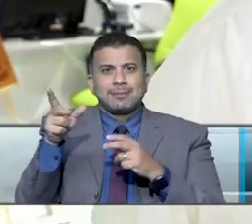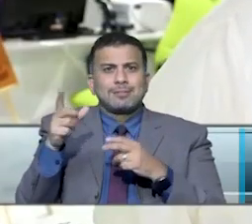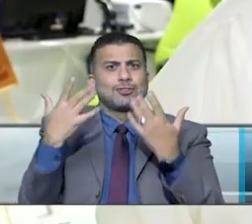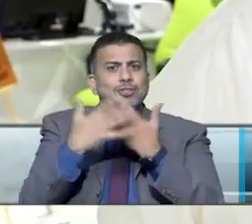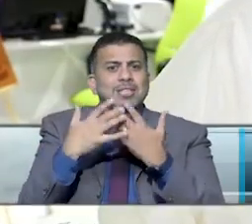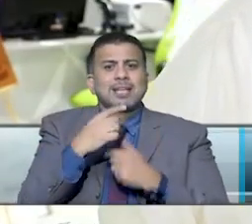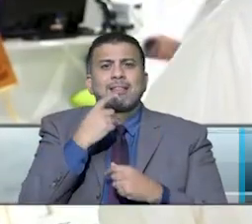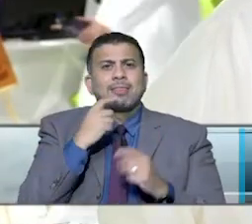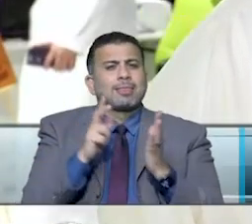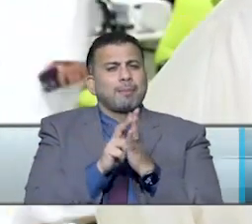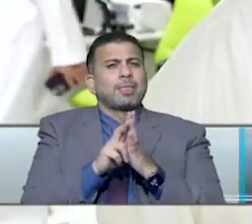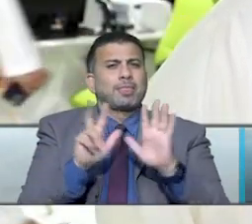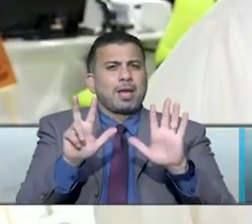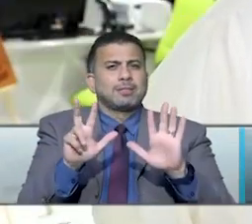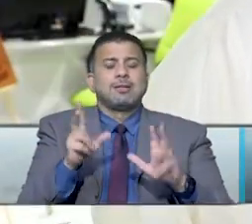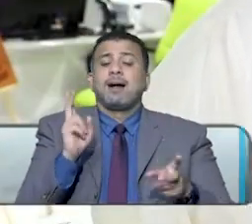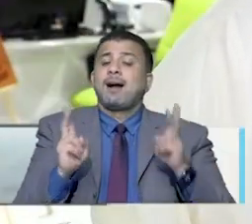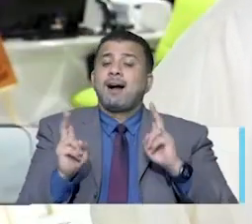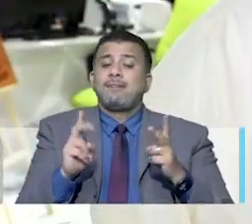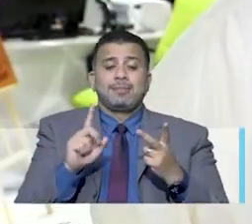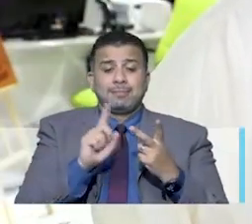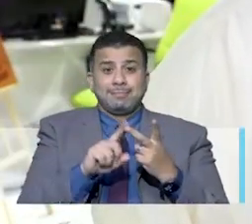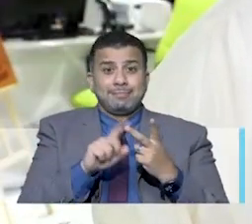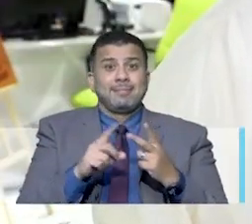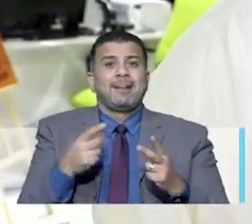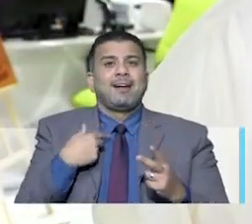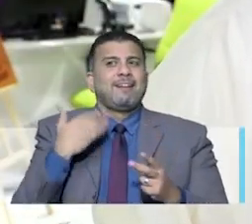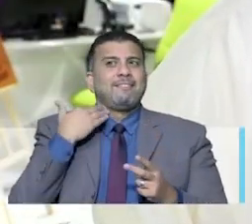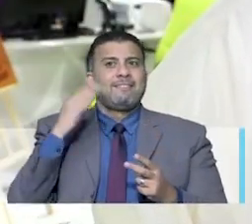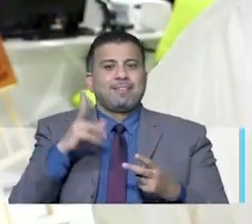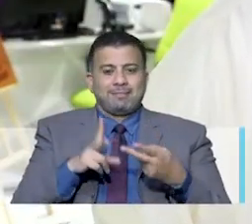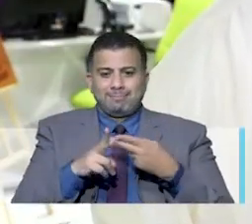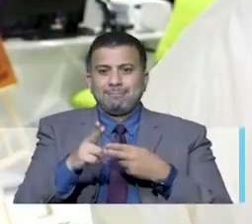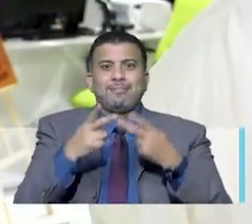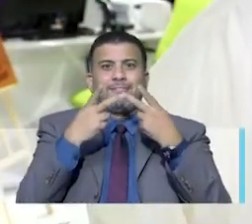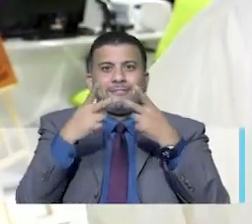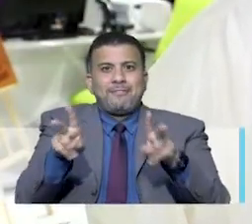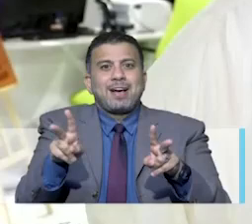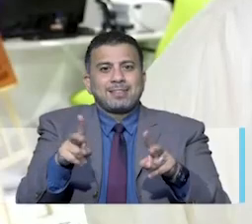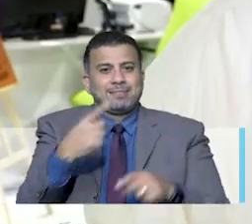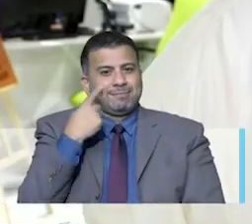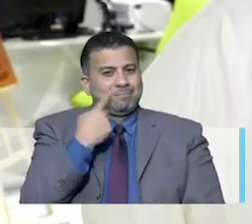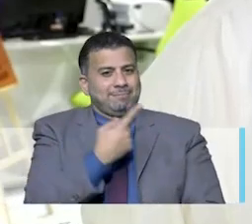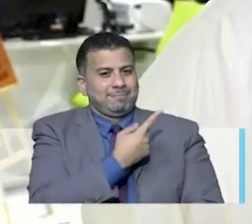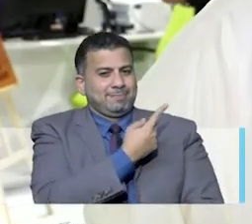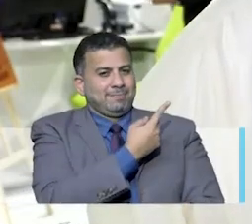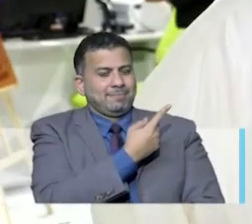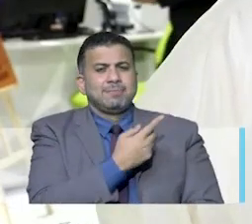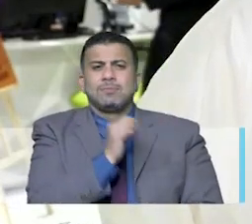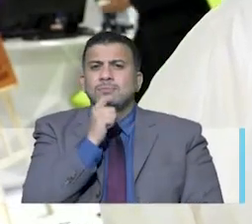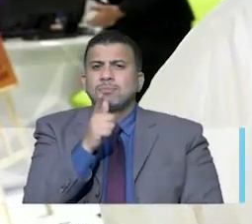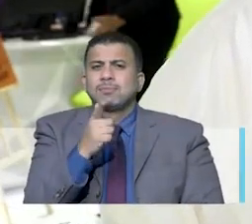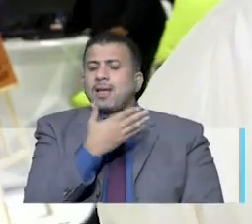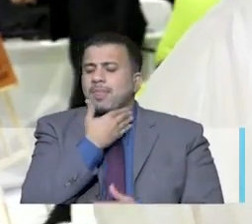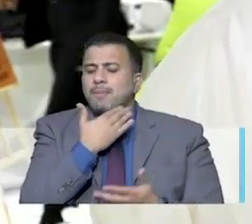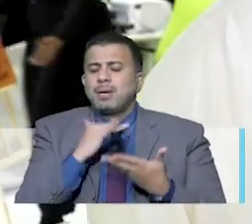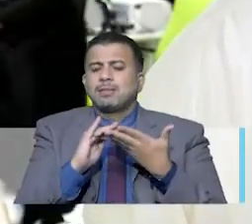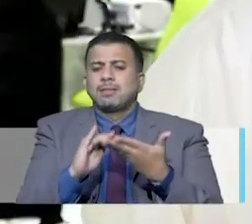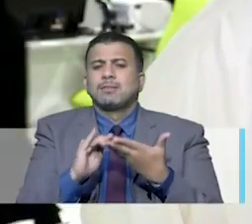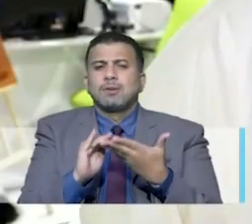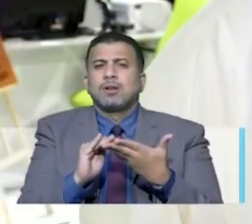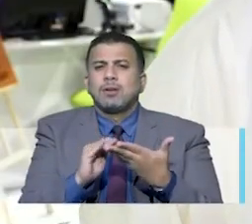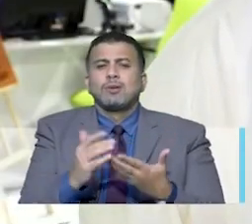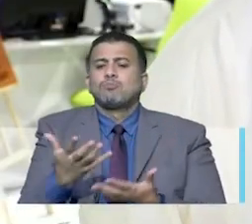الوقت نحتفل ونفتخر بافتتاح المجمع المتكامل لخدمات اللي